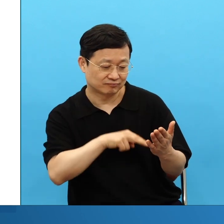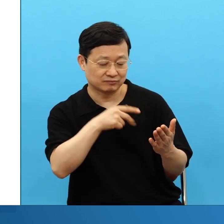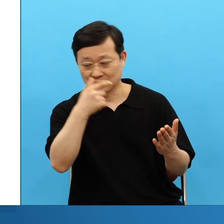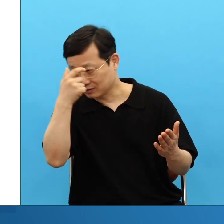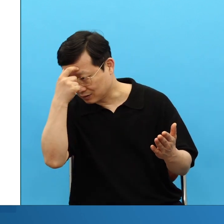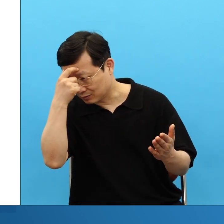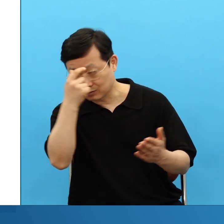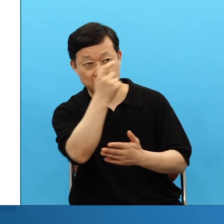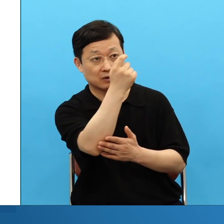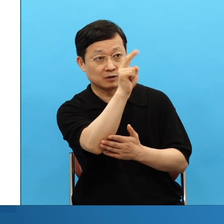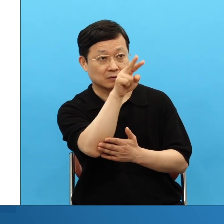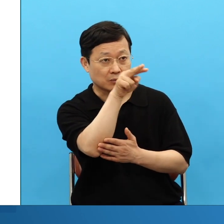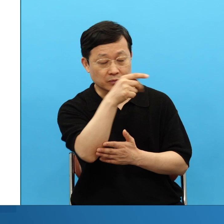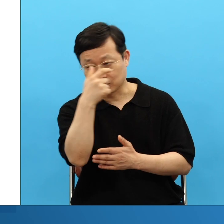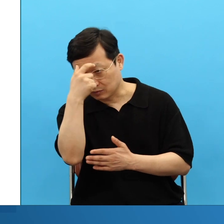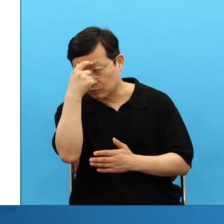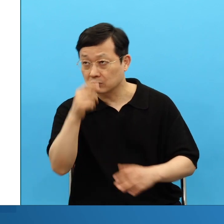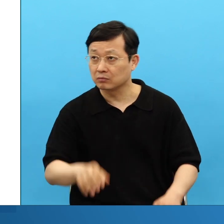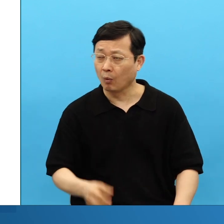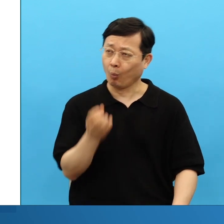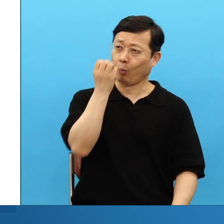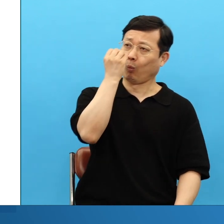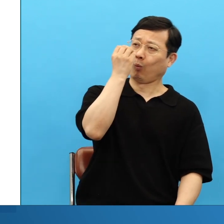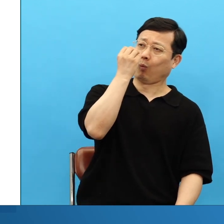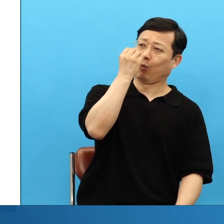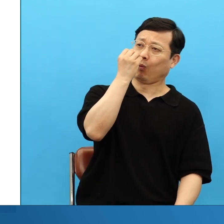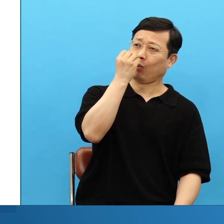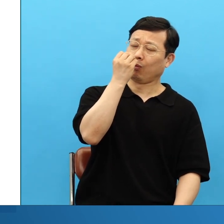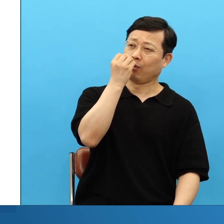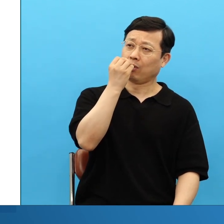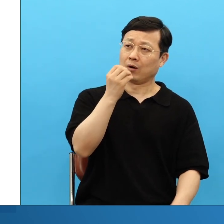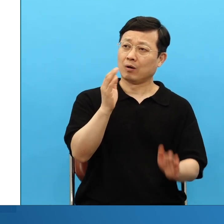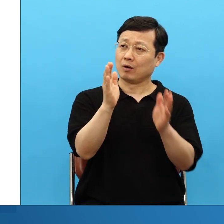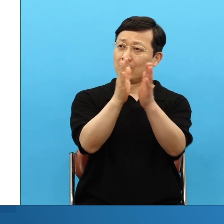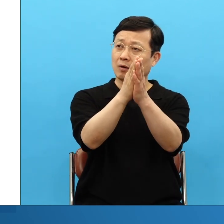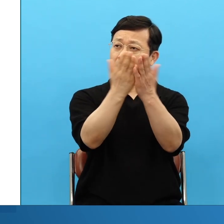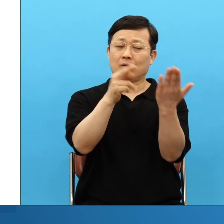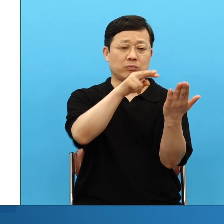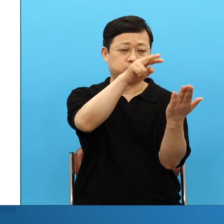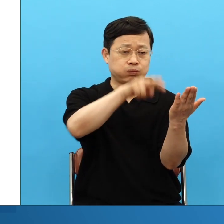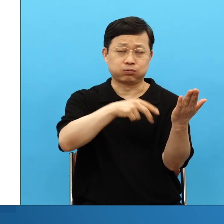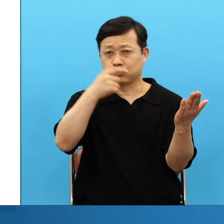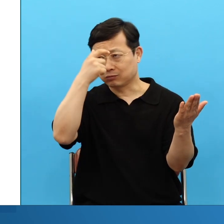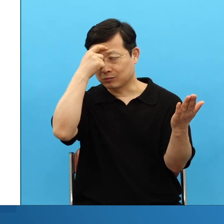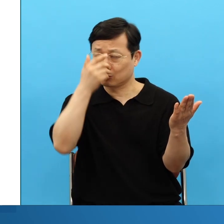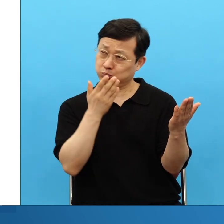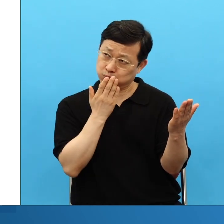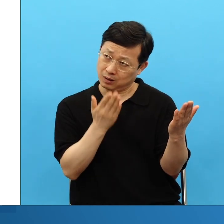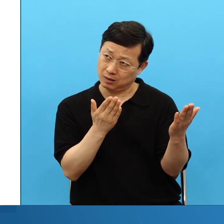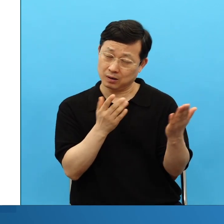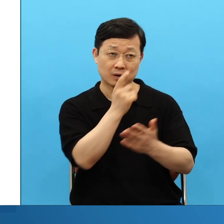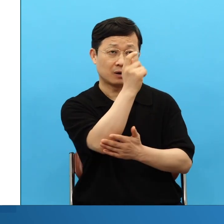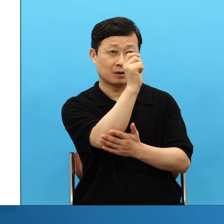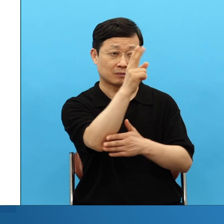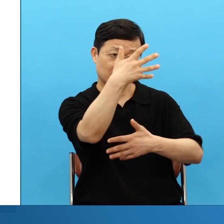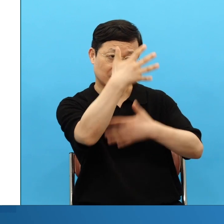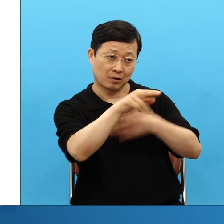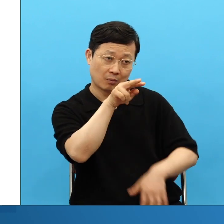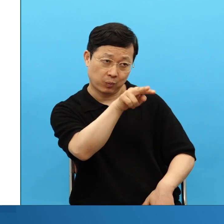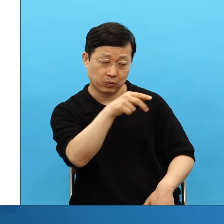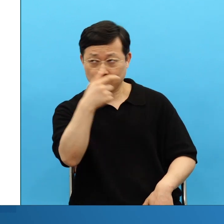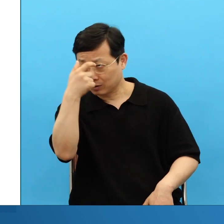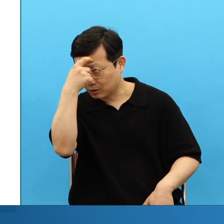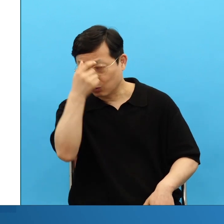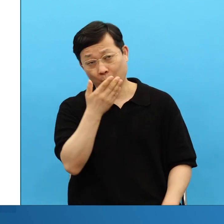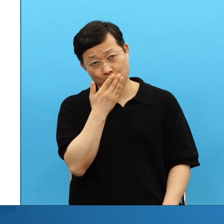신문 보고 TV 보면서 어떻게 기도하지? 그래서 저도 한번 따라해 봤어요. 그래서 우리 신문을